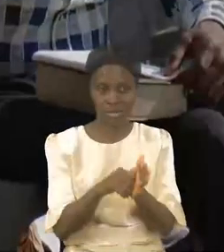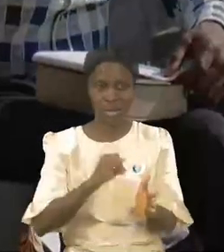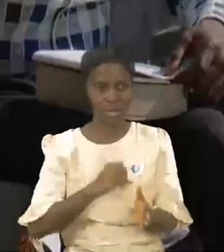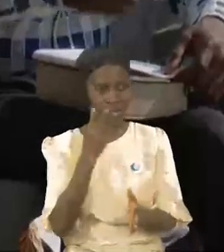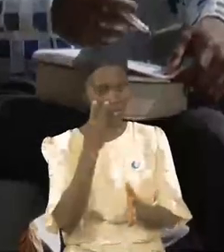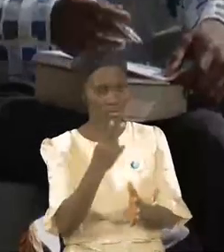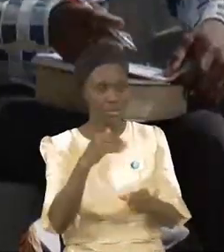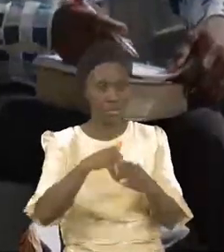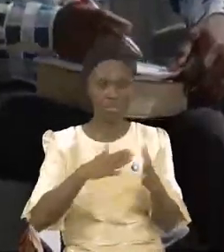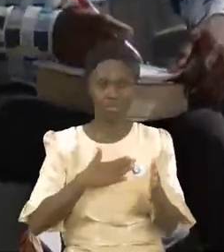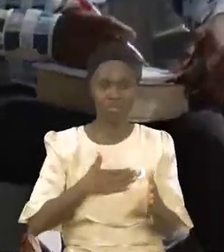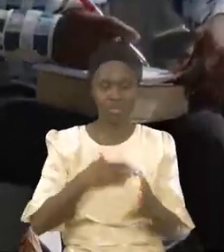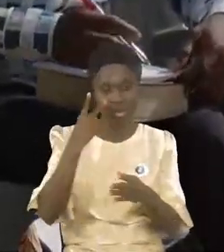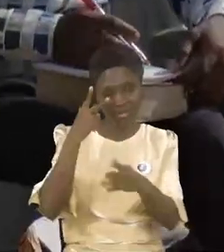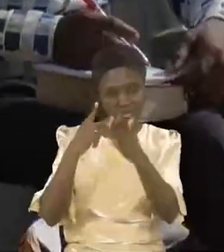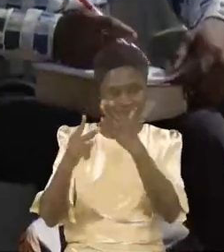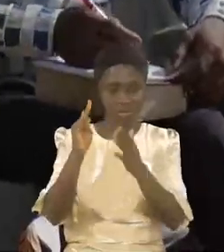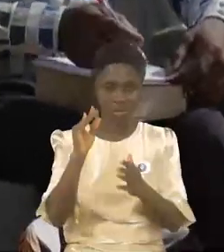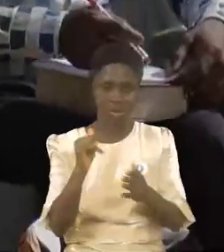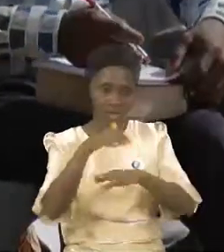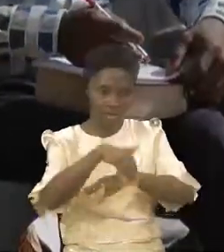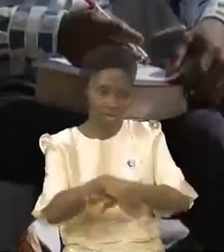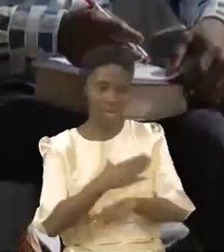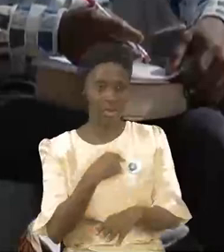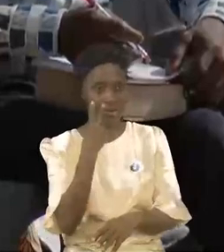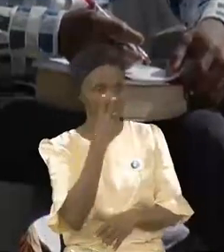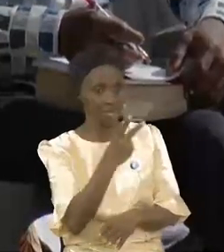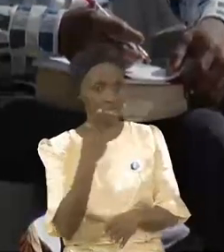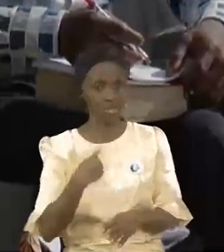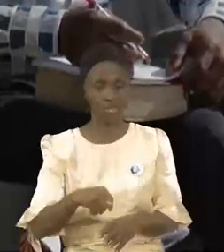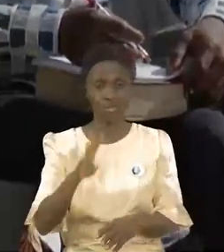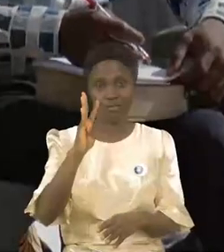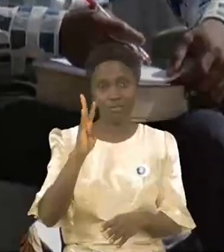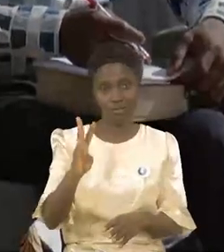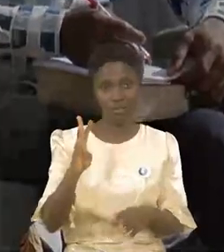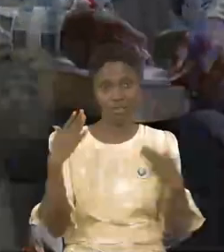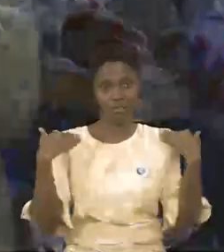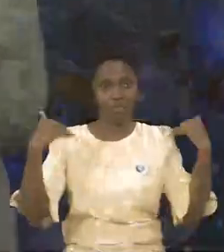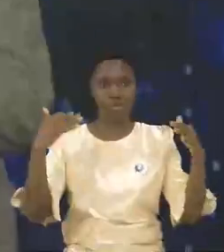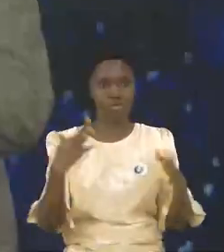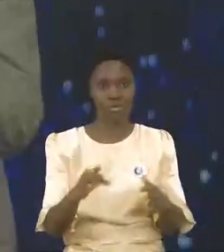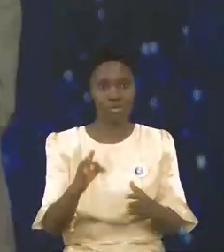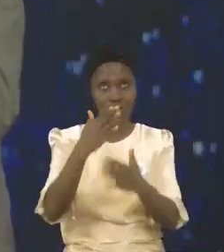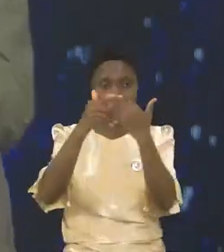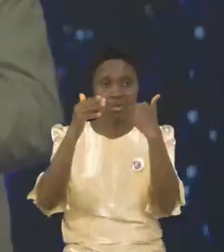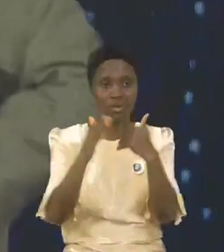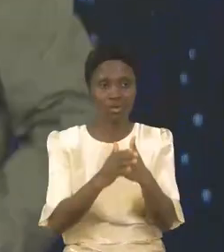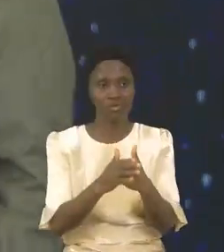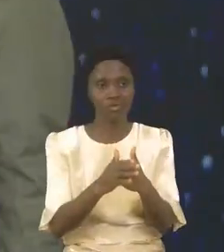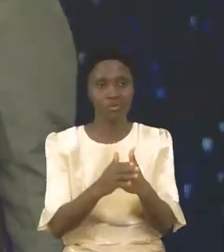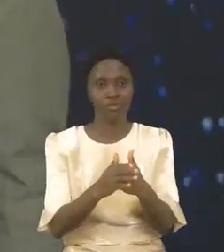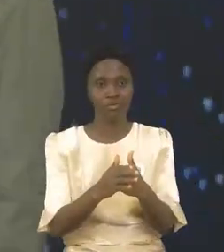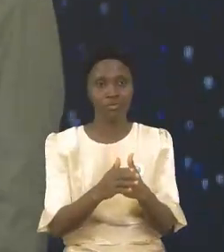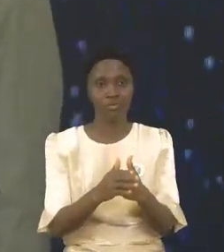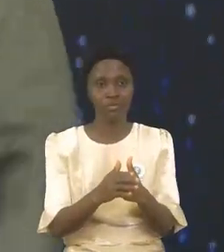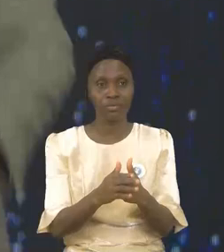dit, Daniel commença et dit, « Je regardais pendant ma vision nocturne, et voici les